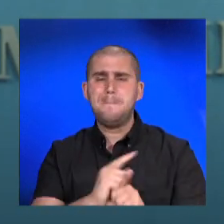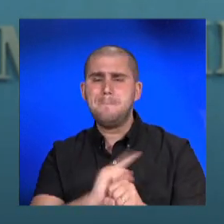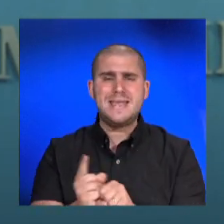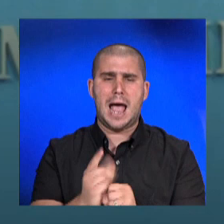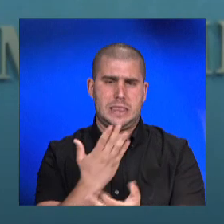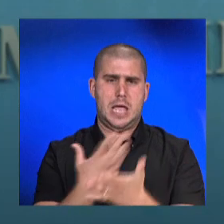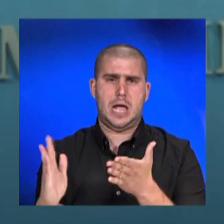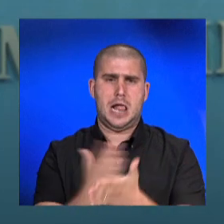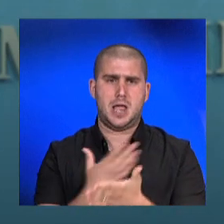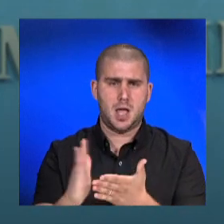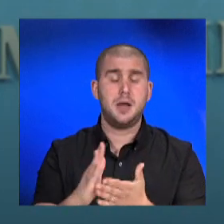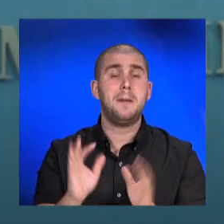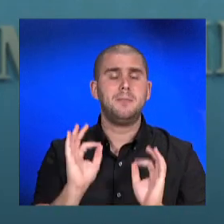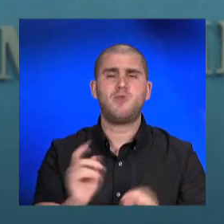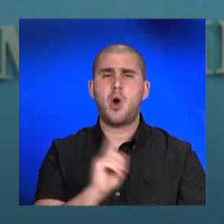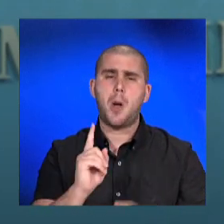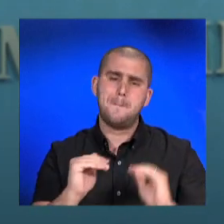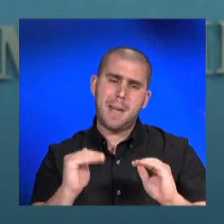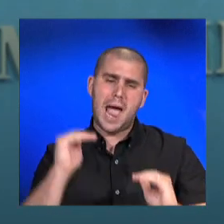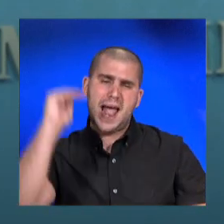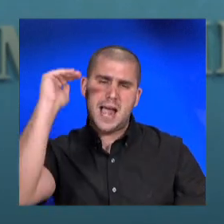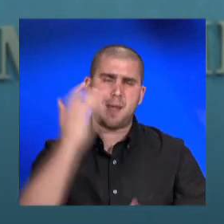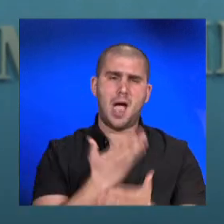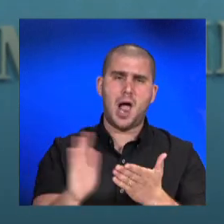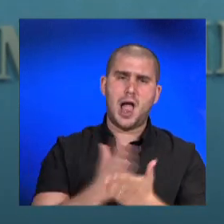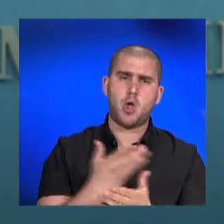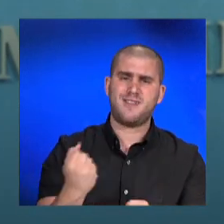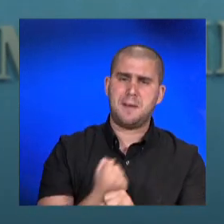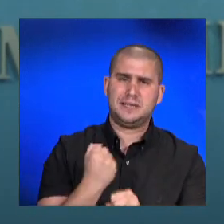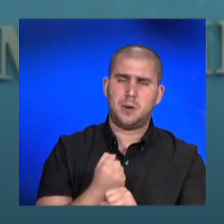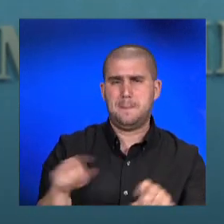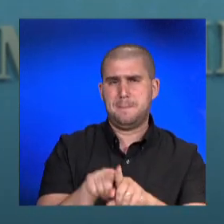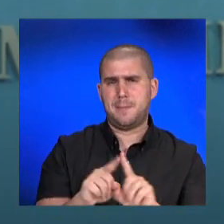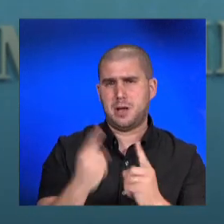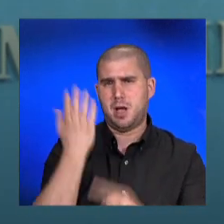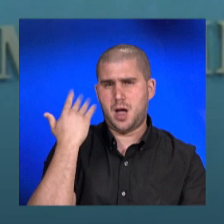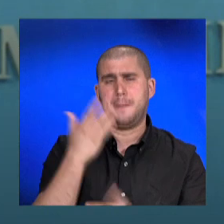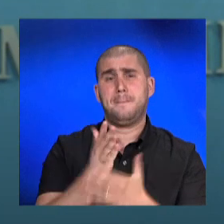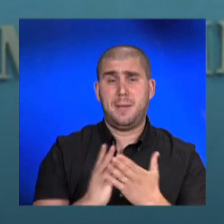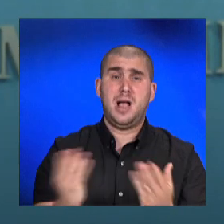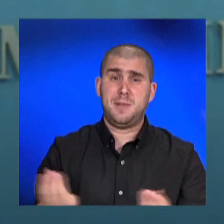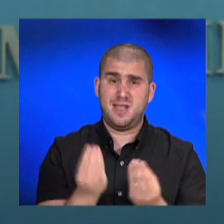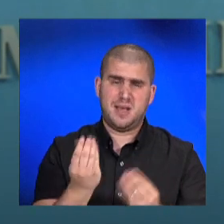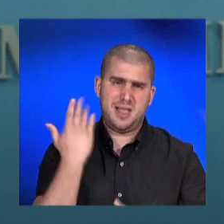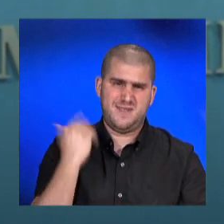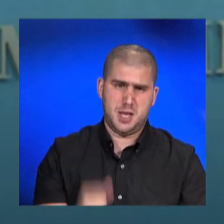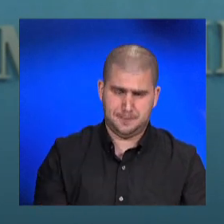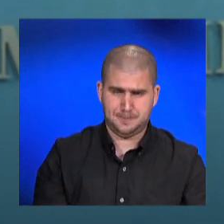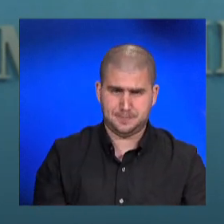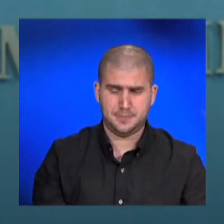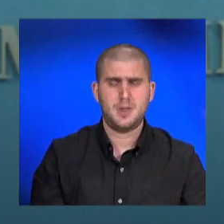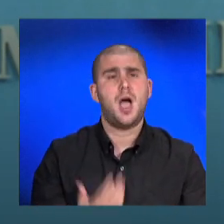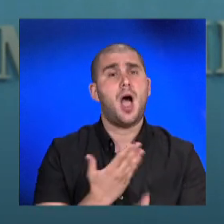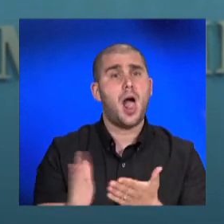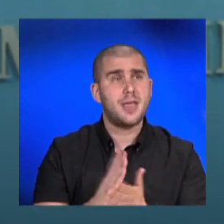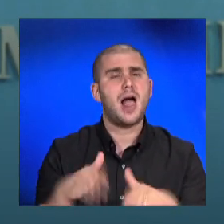מנת שלא יהיה פער בין ההחלטות לביצוע, כמו שהיה בחלק מהדברים קודם לכן. וההחלטה הייתה לתת מענק